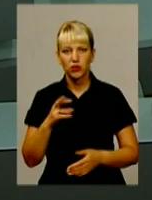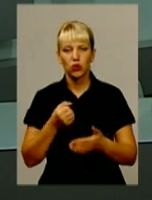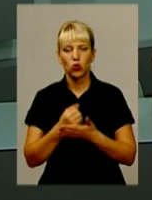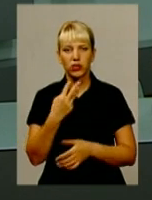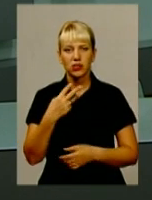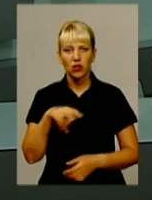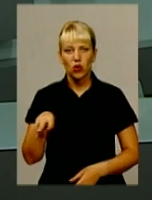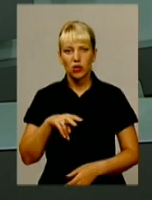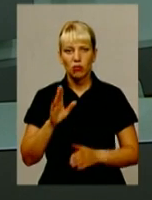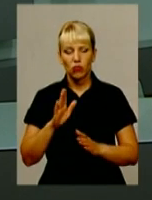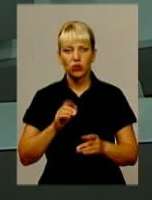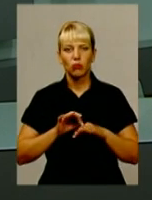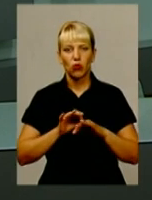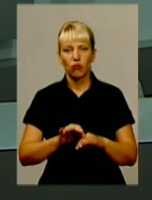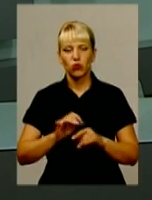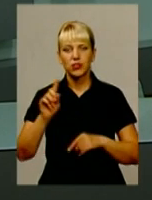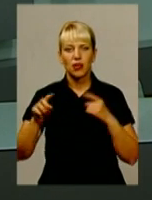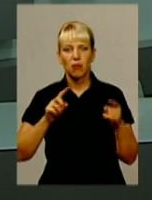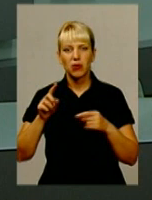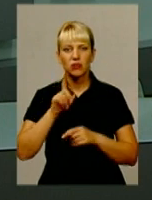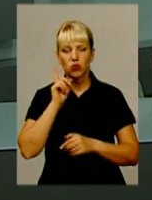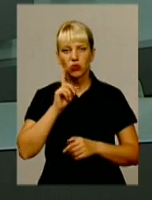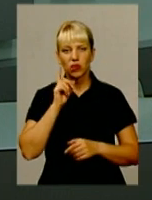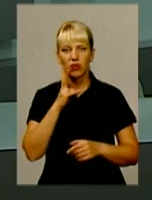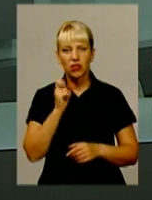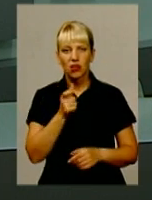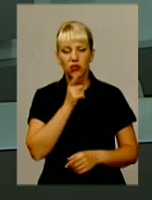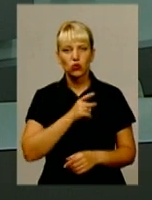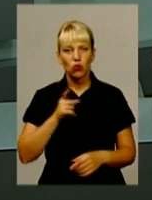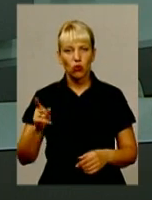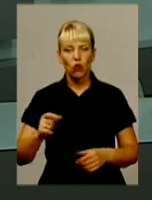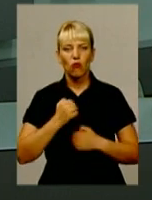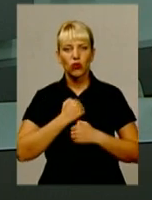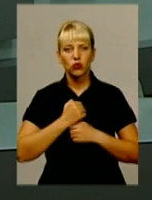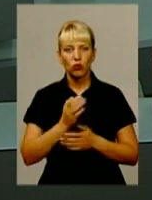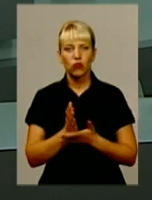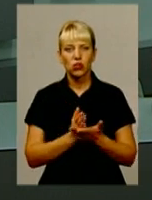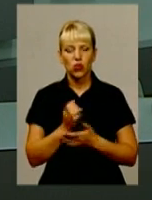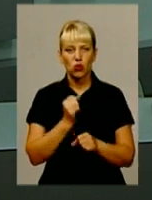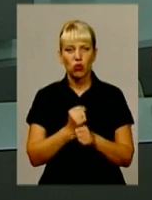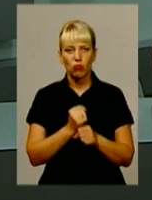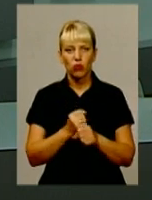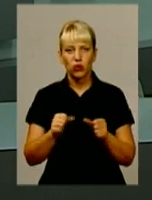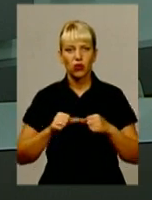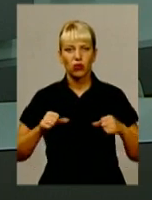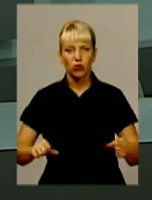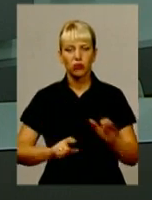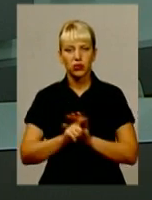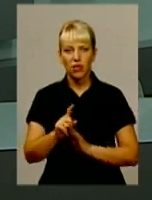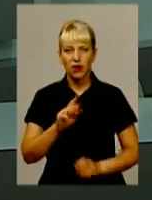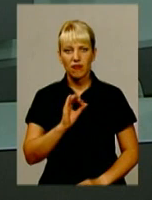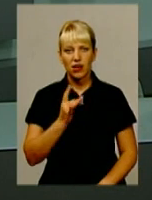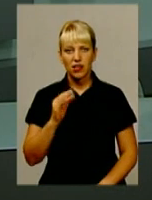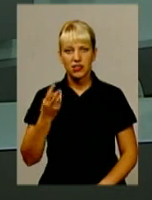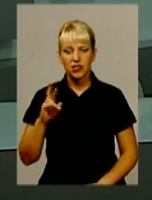листопада буде проводитися призов юнаків на строкову військову службу. Робота медичних комісій стартує вже в вересні.